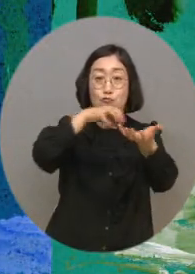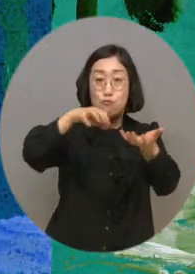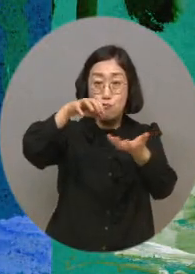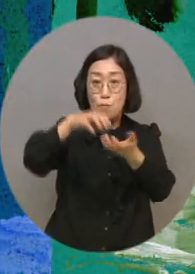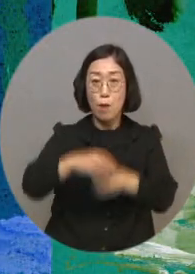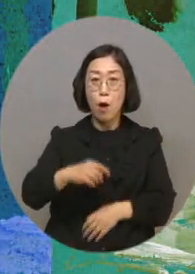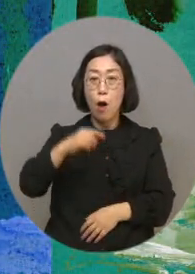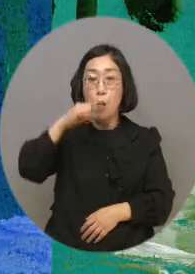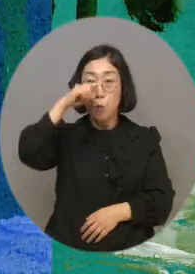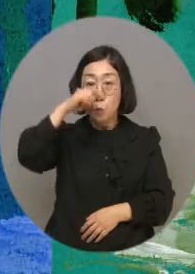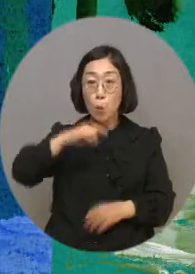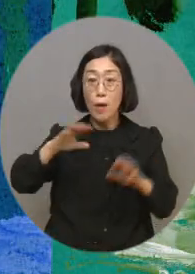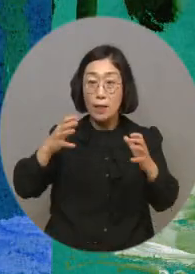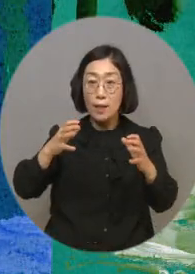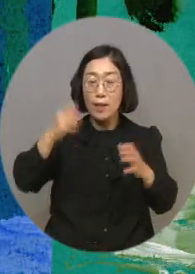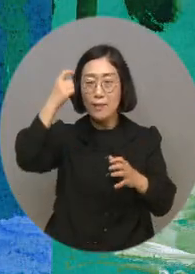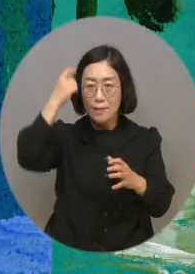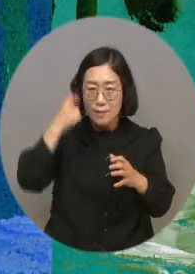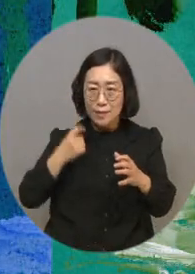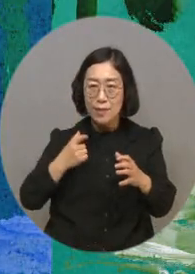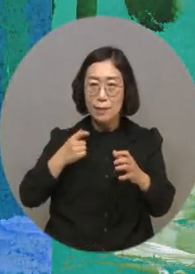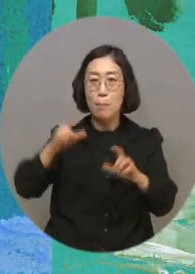동양의 상징성을 보여줍니다.